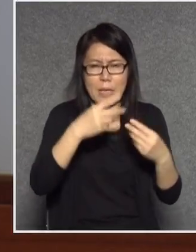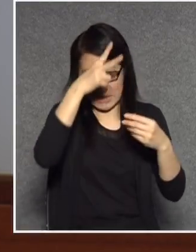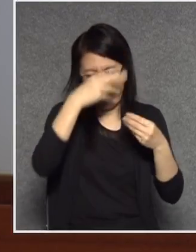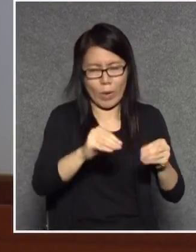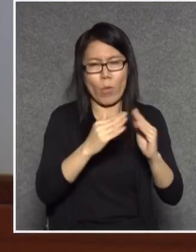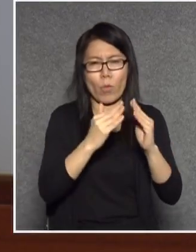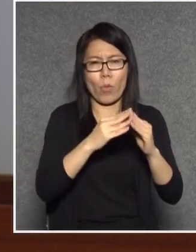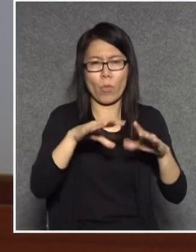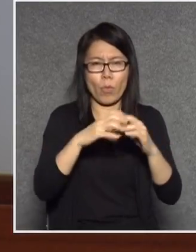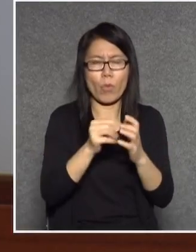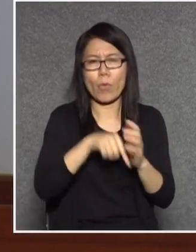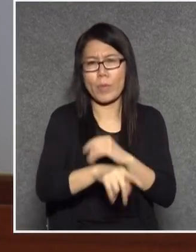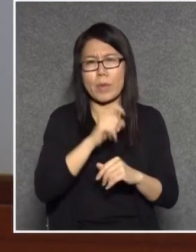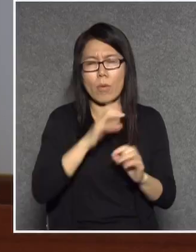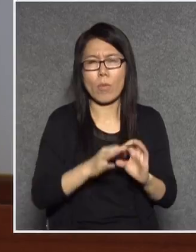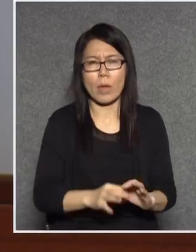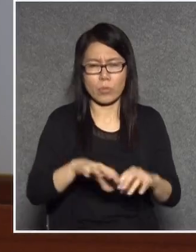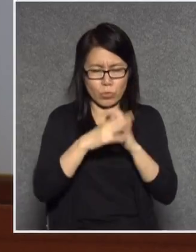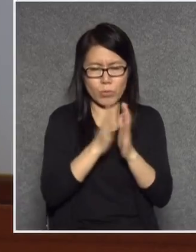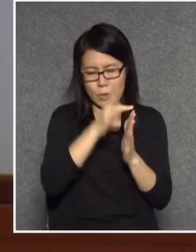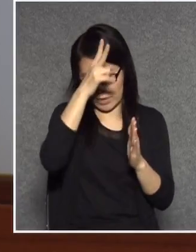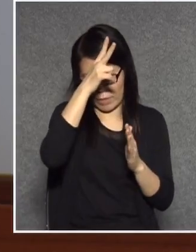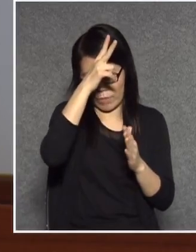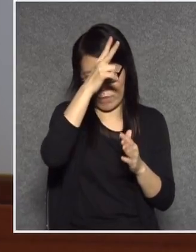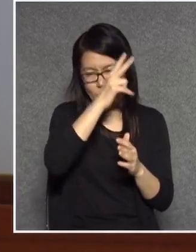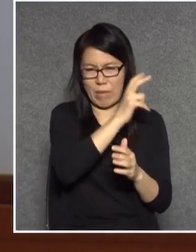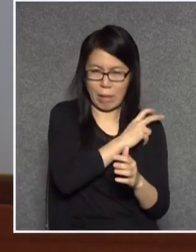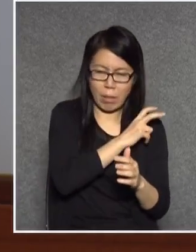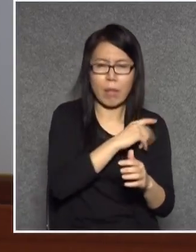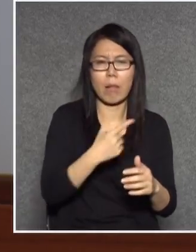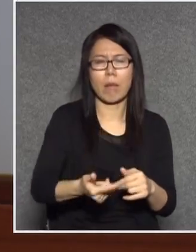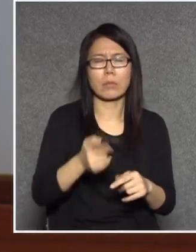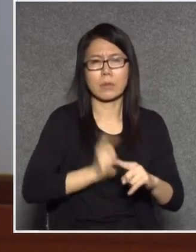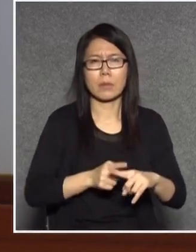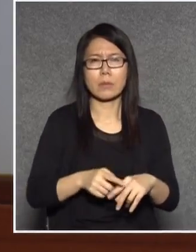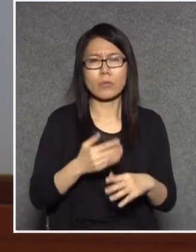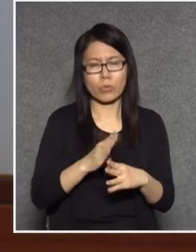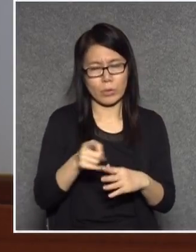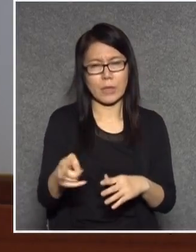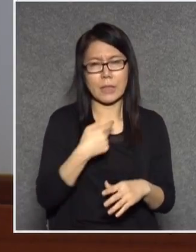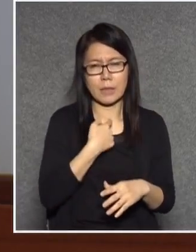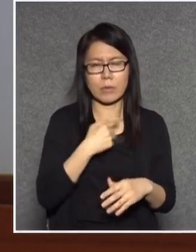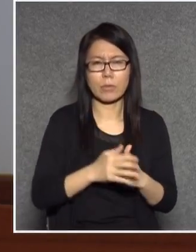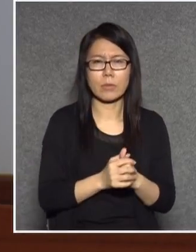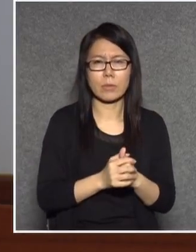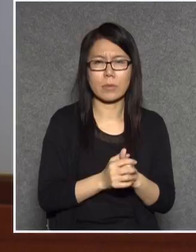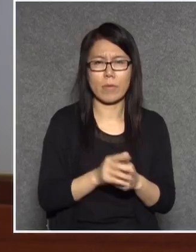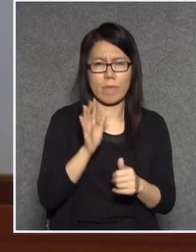政府成為整個政府的負擔，所以他理應是要問